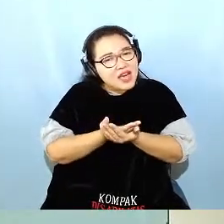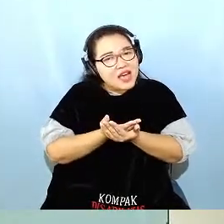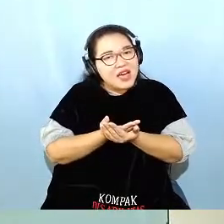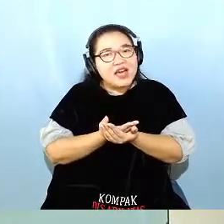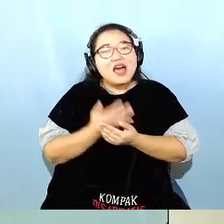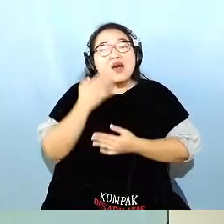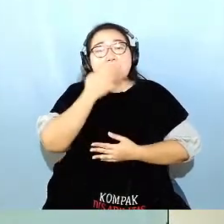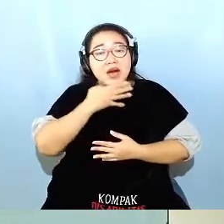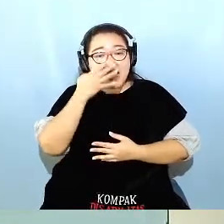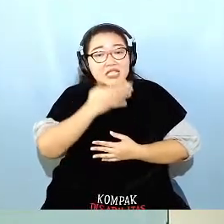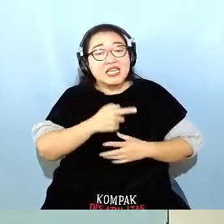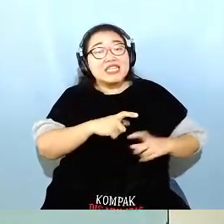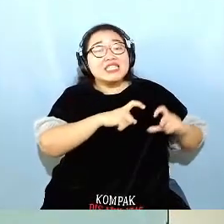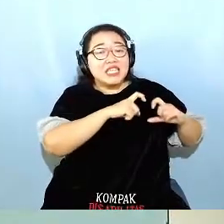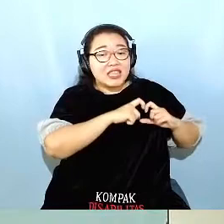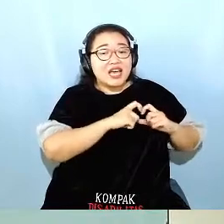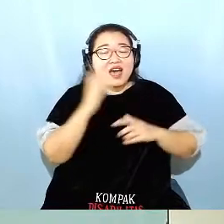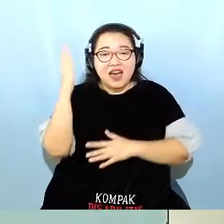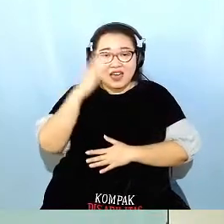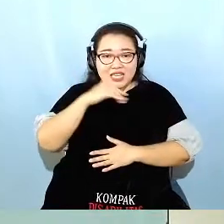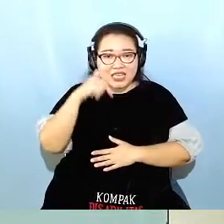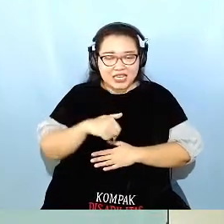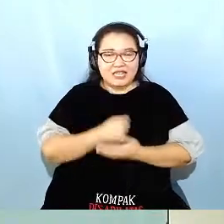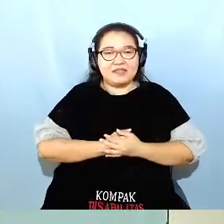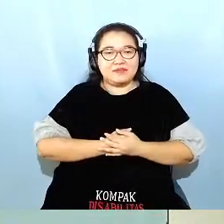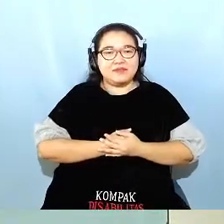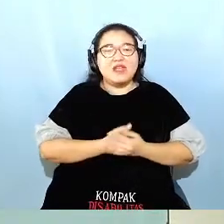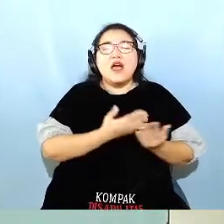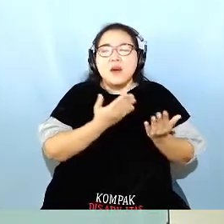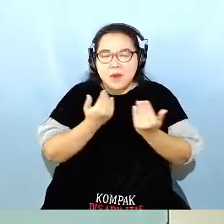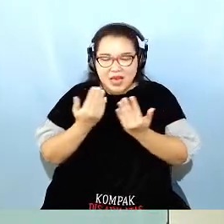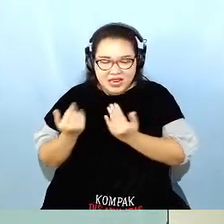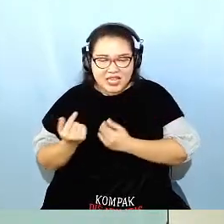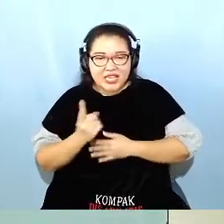kita berharia Pentakosta, mari kita pertajam,